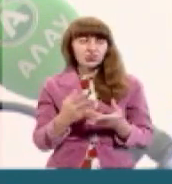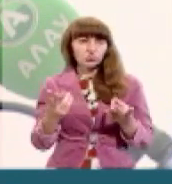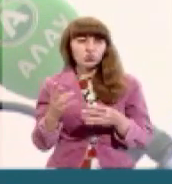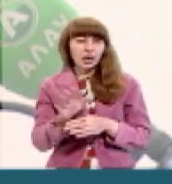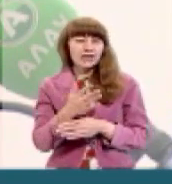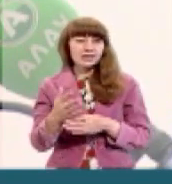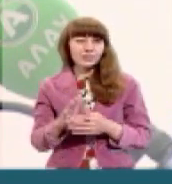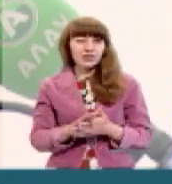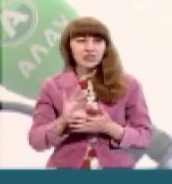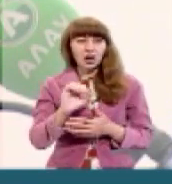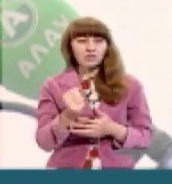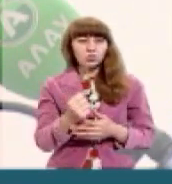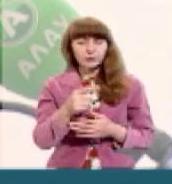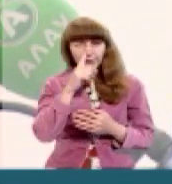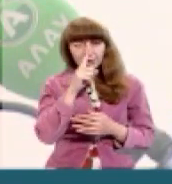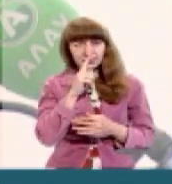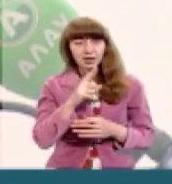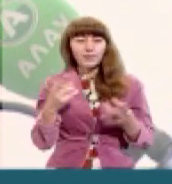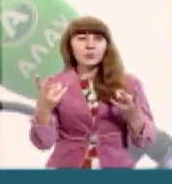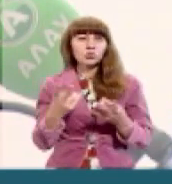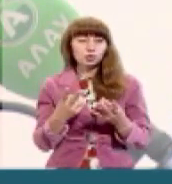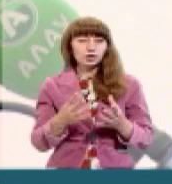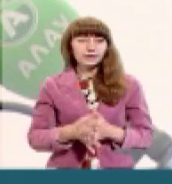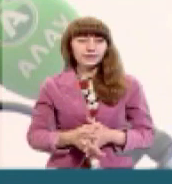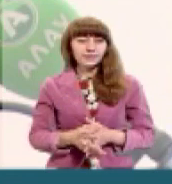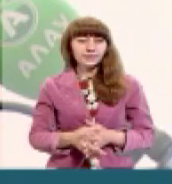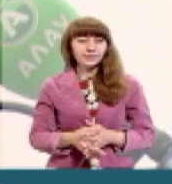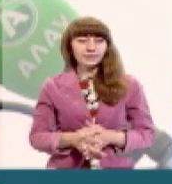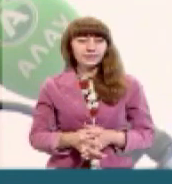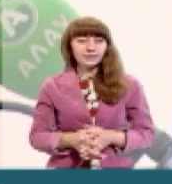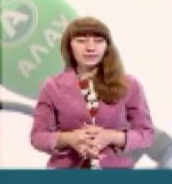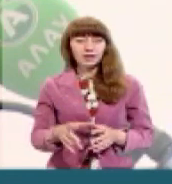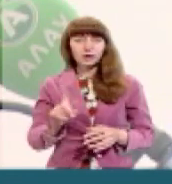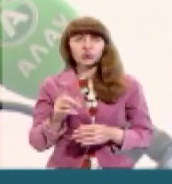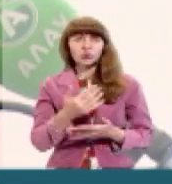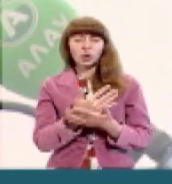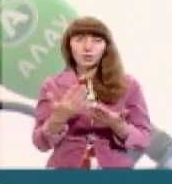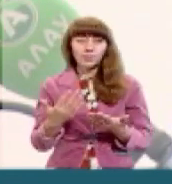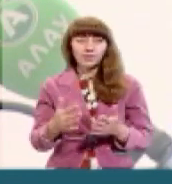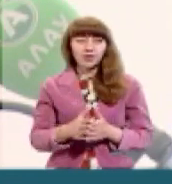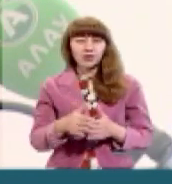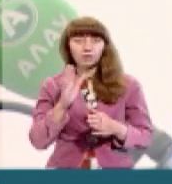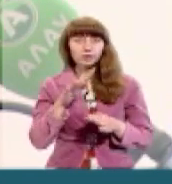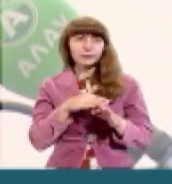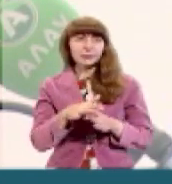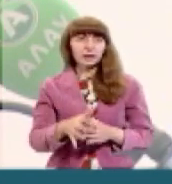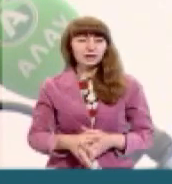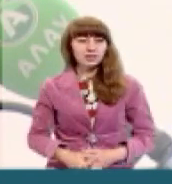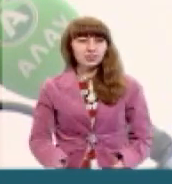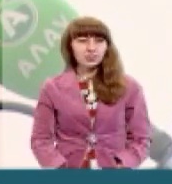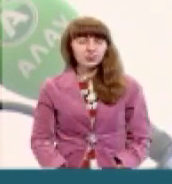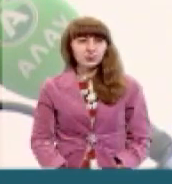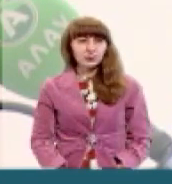август месяц нужно понимать что нам нужно что мы где-то уже не будем исполнять